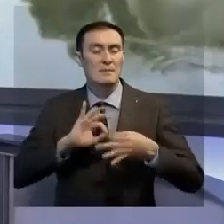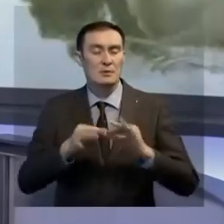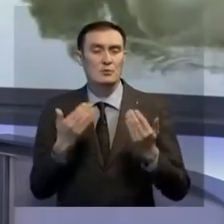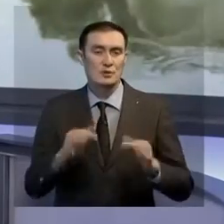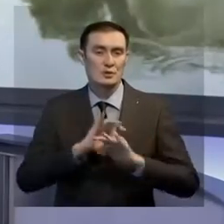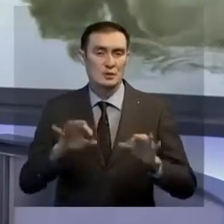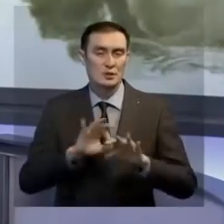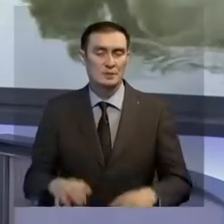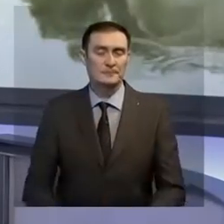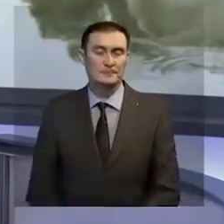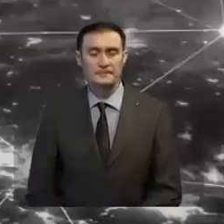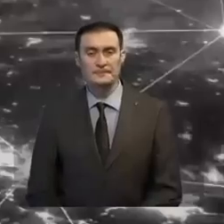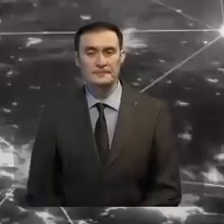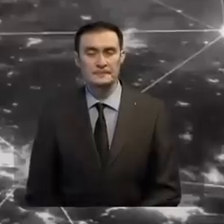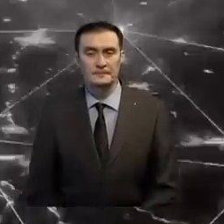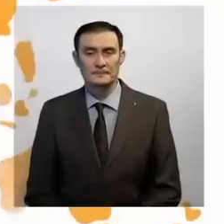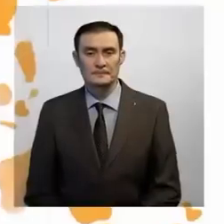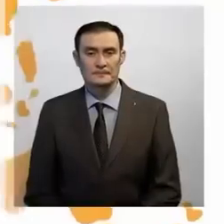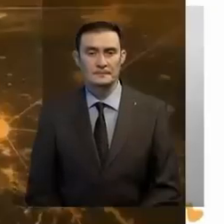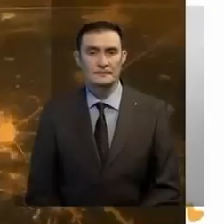нашем международном обзоре.